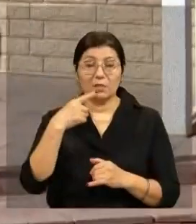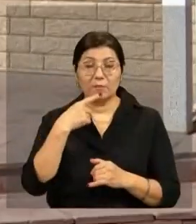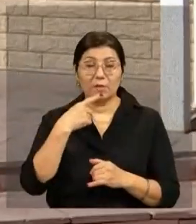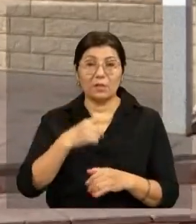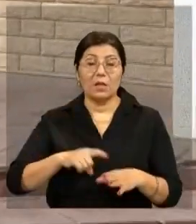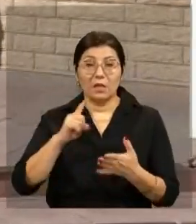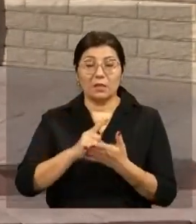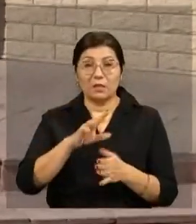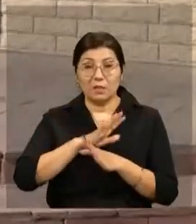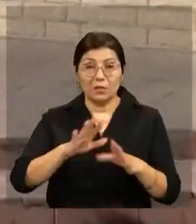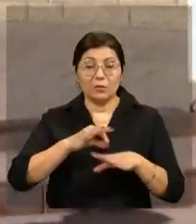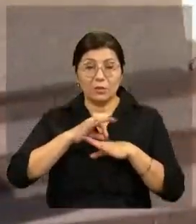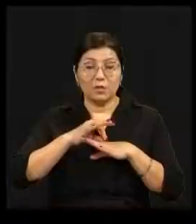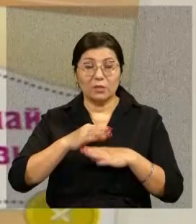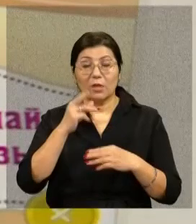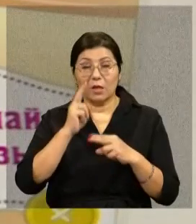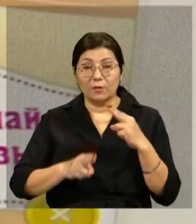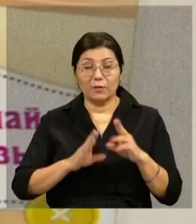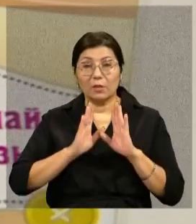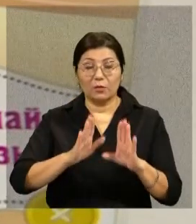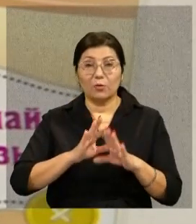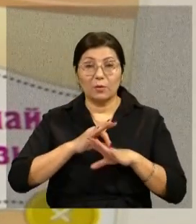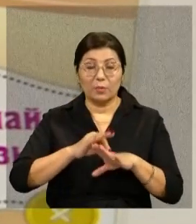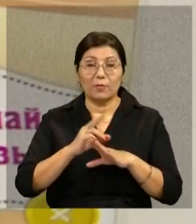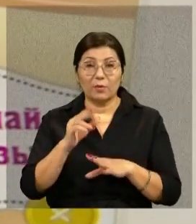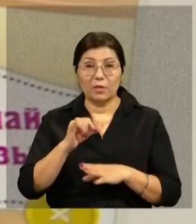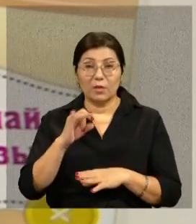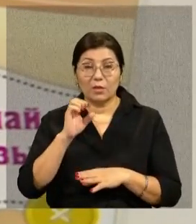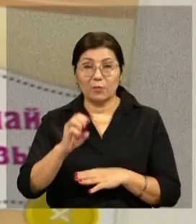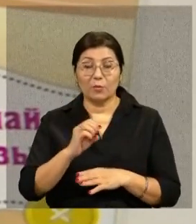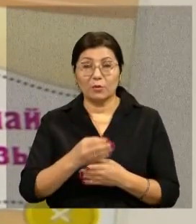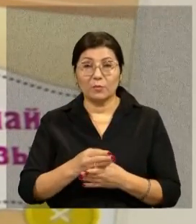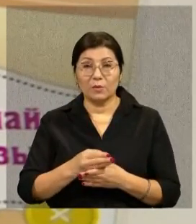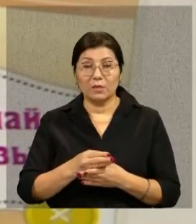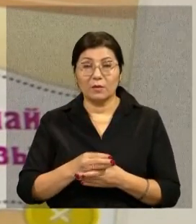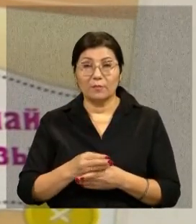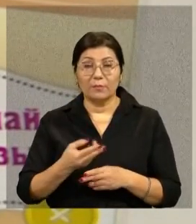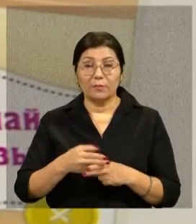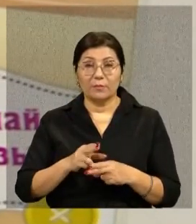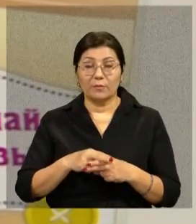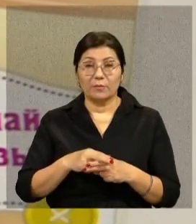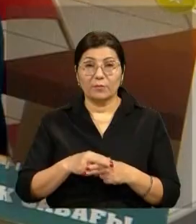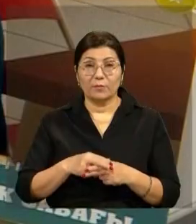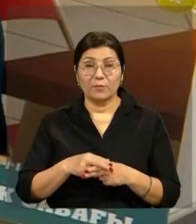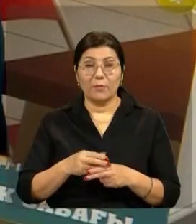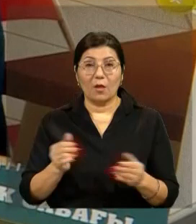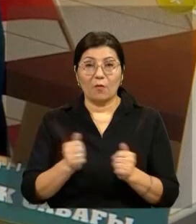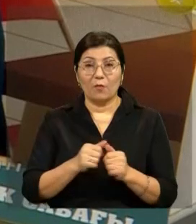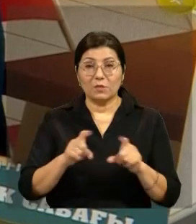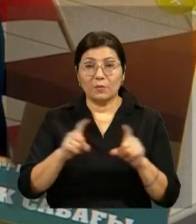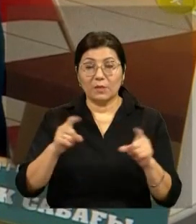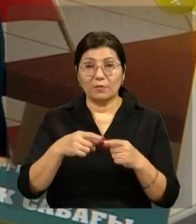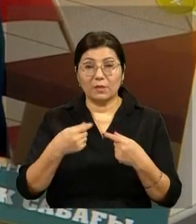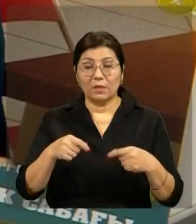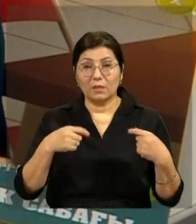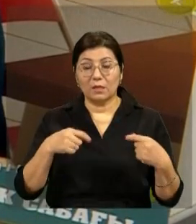проведением курсов. Владельцы бизнесов должны также участвовать в продвижении языка, в том числе через рекламные баннеры. Возле магазинов и